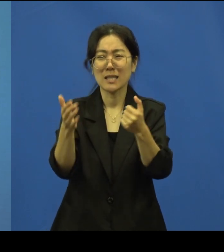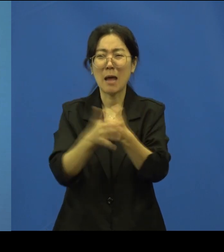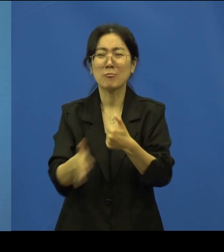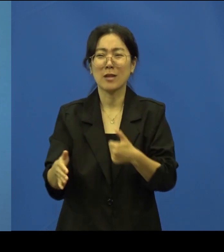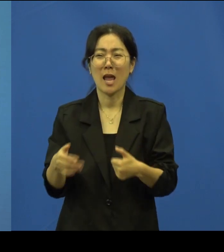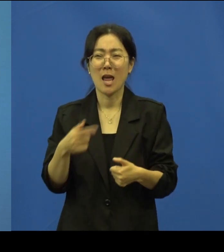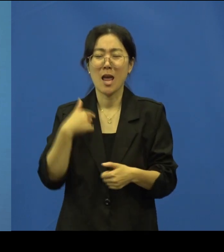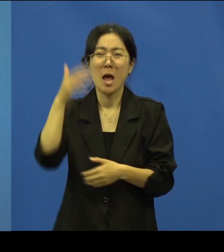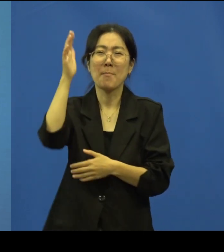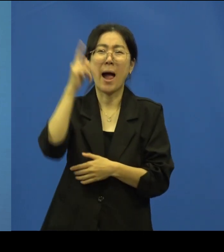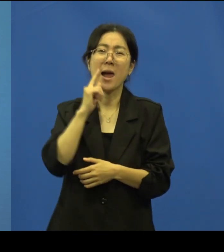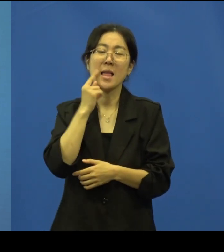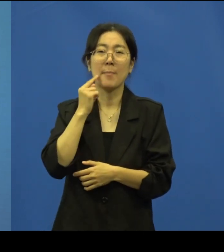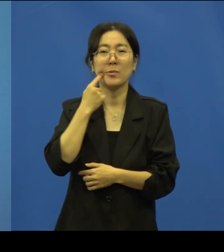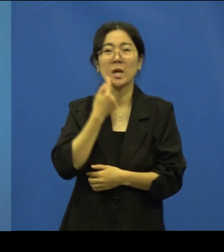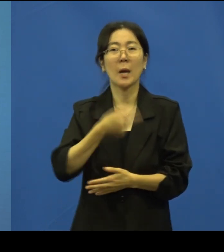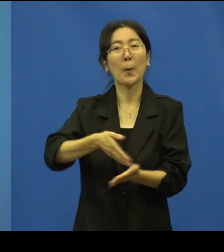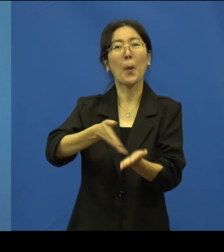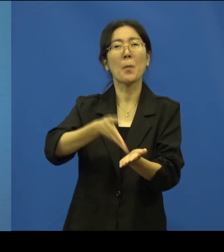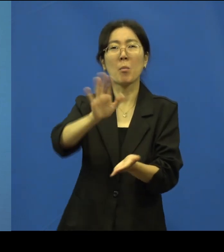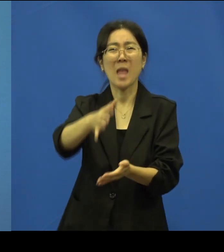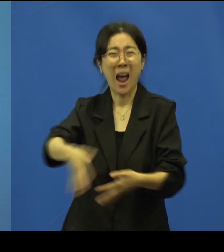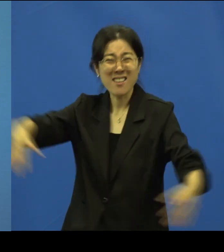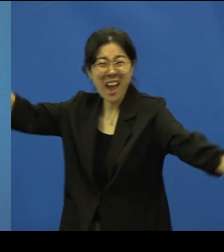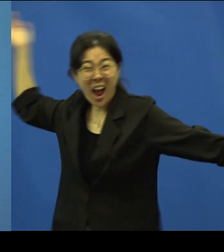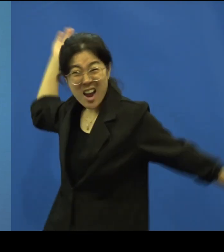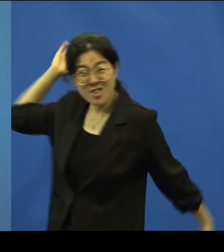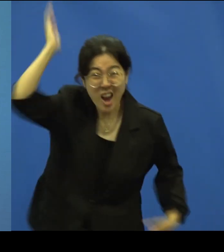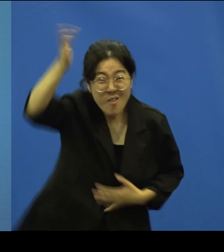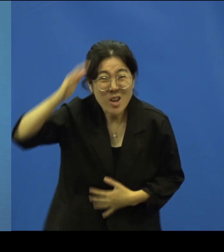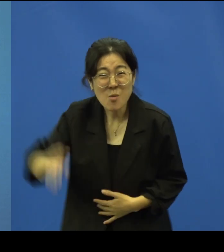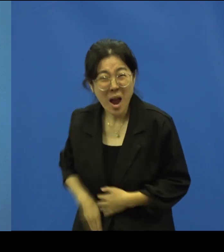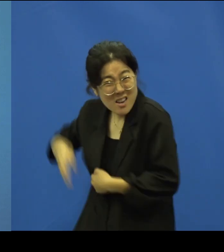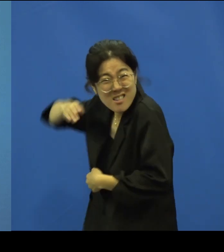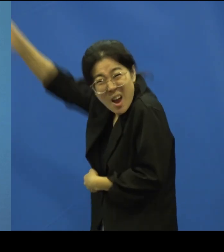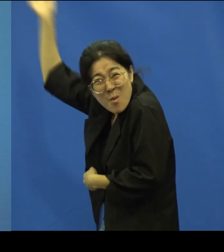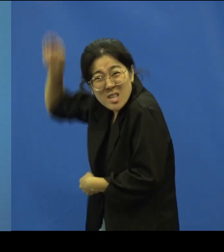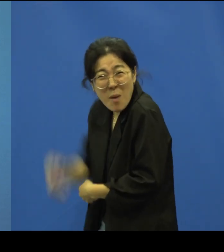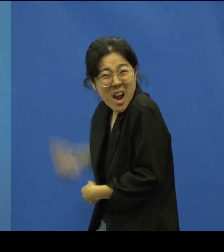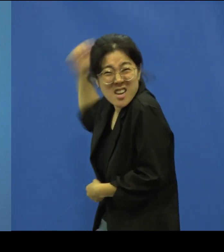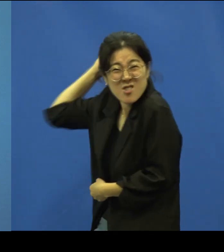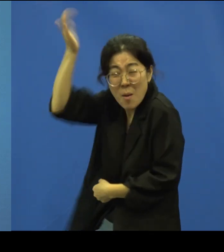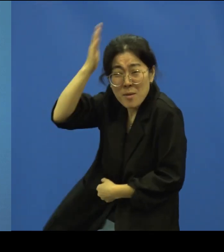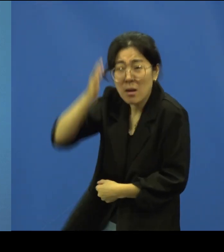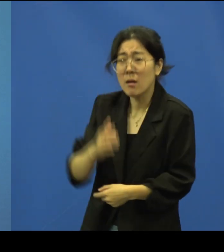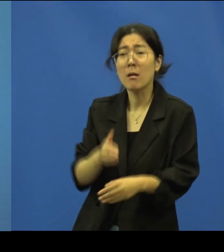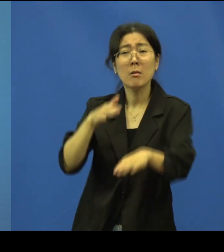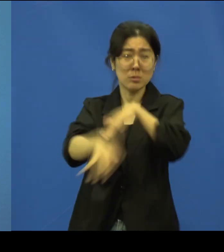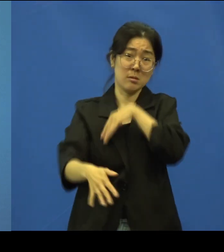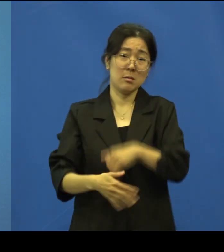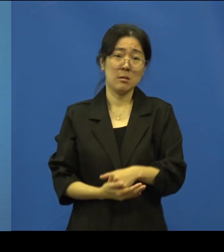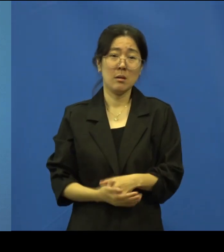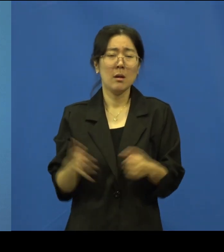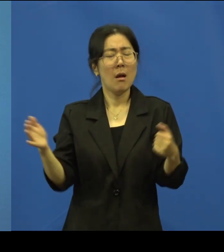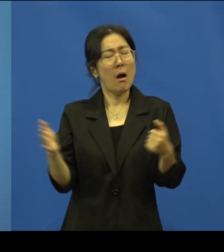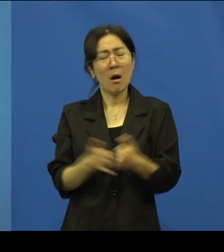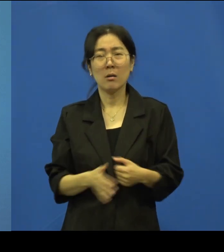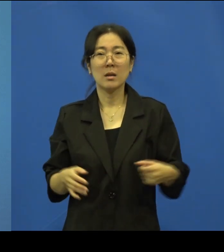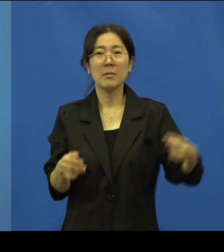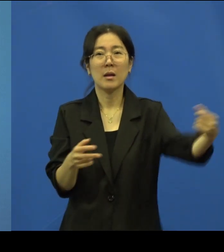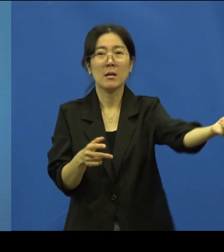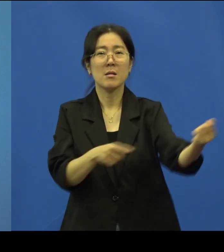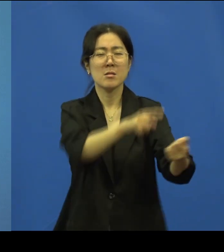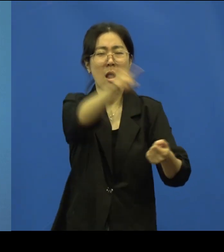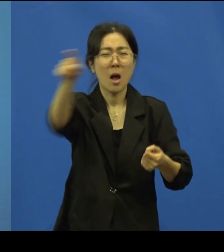사실 제가 그때 마음에 그랬어요. 그리고 나서 이 목사님이 다 같이 주여